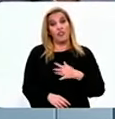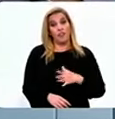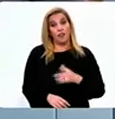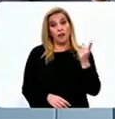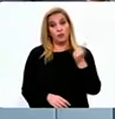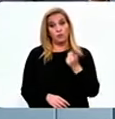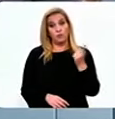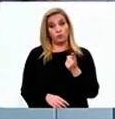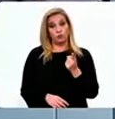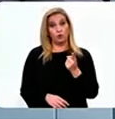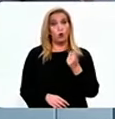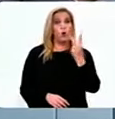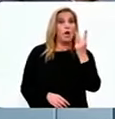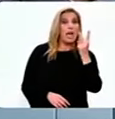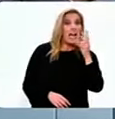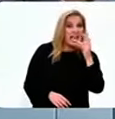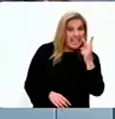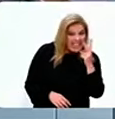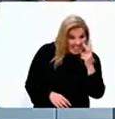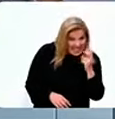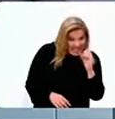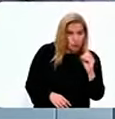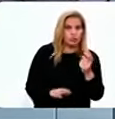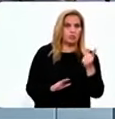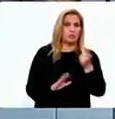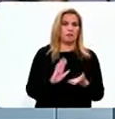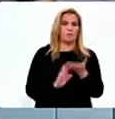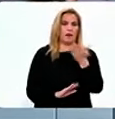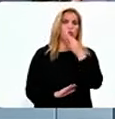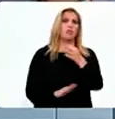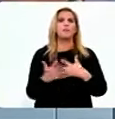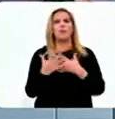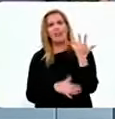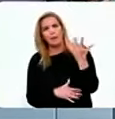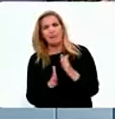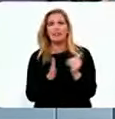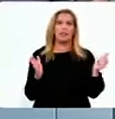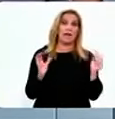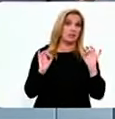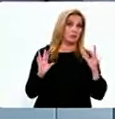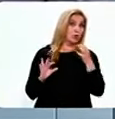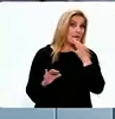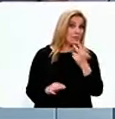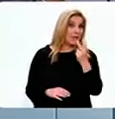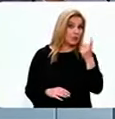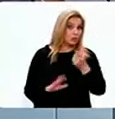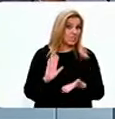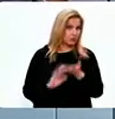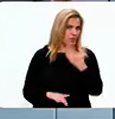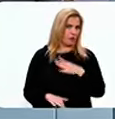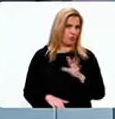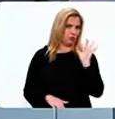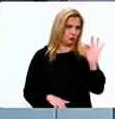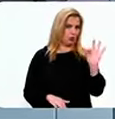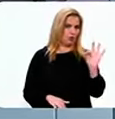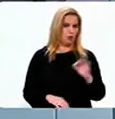που θα έχει το 2 μπροστά. Ναι. Αυτή ήταν η τελευταία του πρόβλεψη. Δεν ήταν ούτε το 15, ούτε το 16, ούτε το 17. Σωστό είναι αυτό. Σε κάθε περίπτωση.